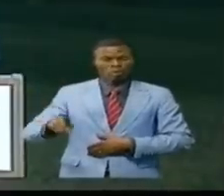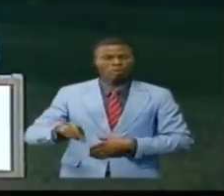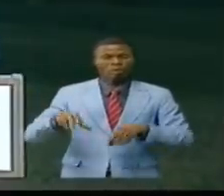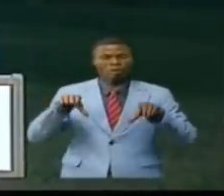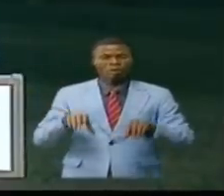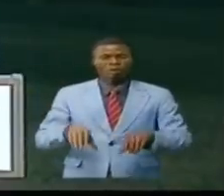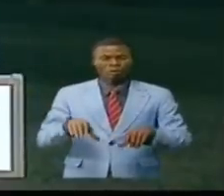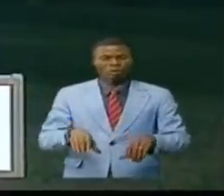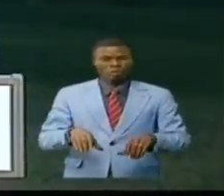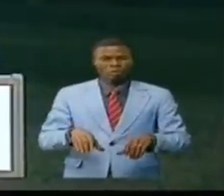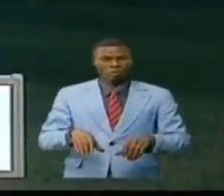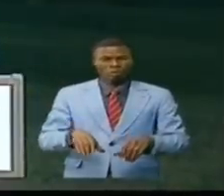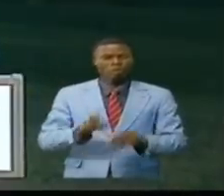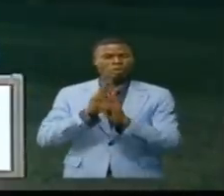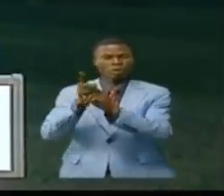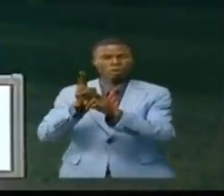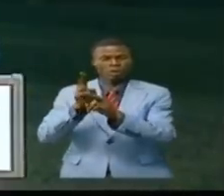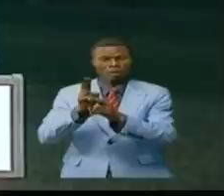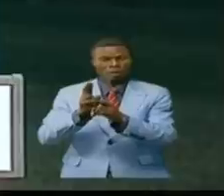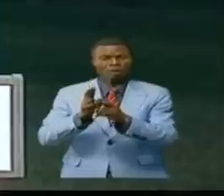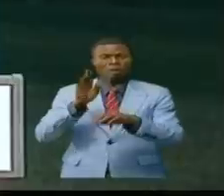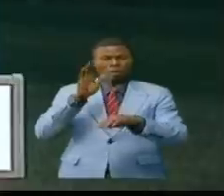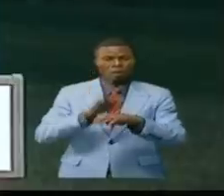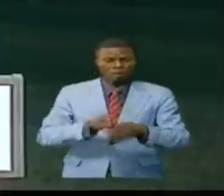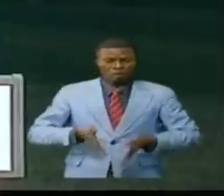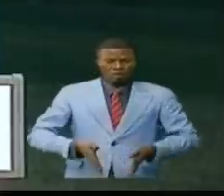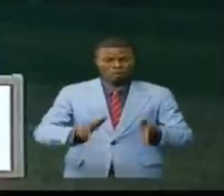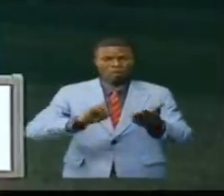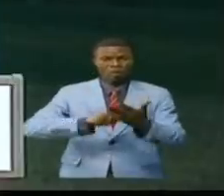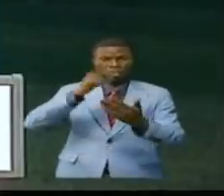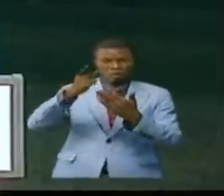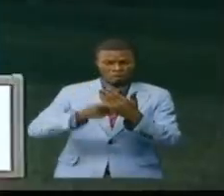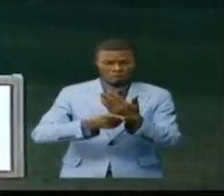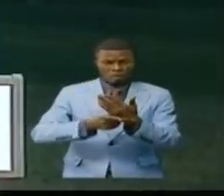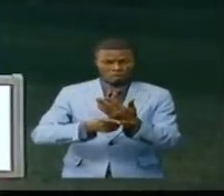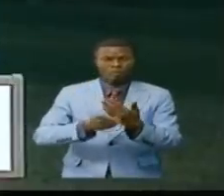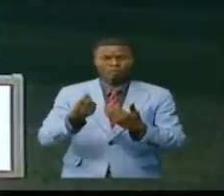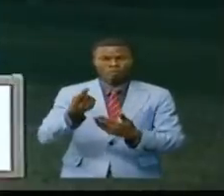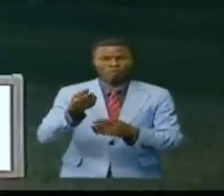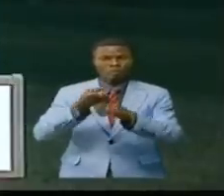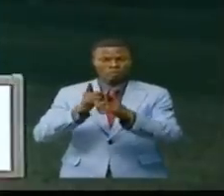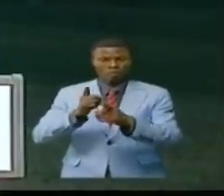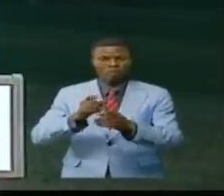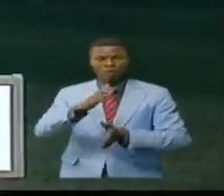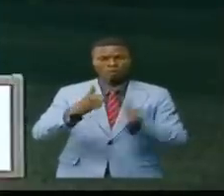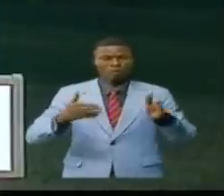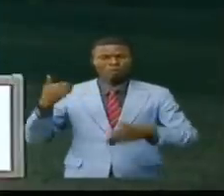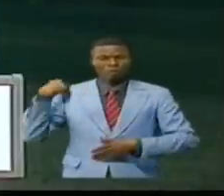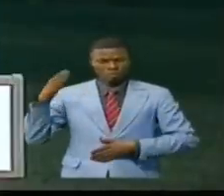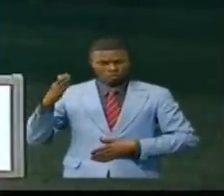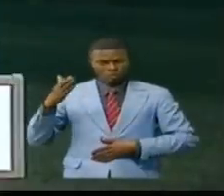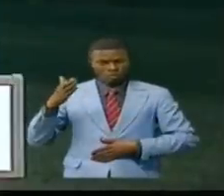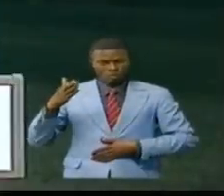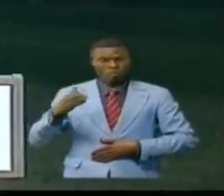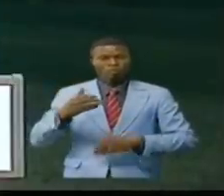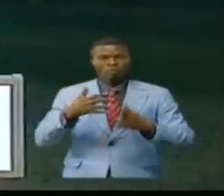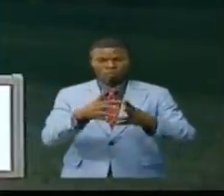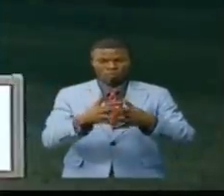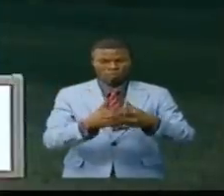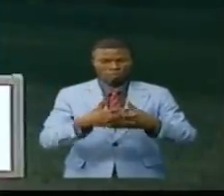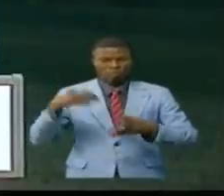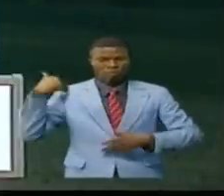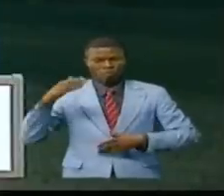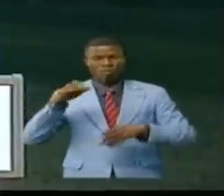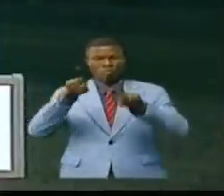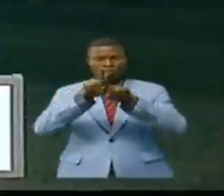pays. Ces rapports ont pris en compte les chantiers de projets en cours financés par les trésors publics, ceux en partenariat public